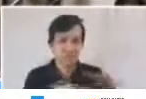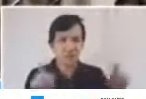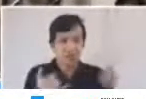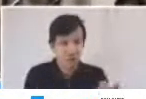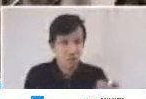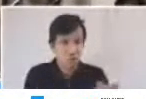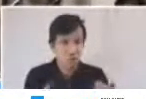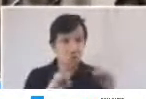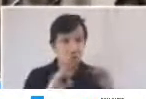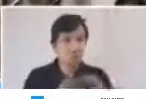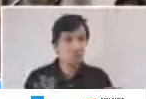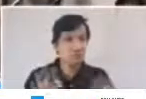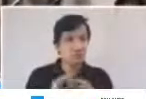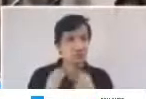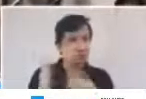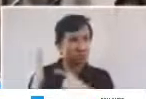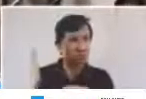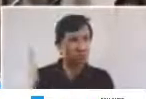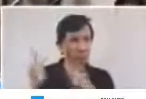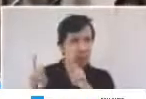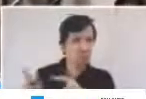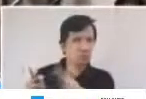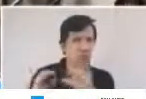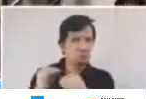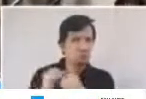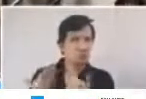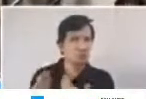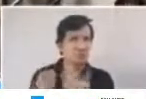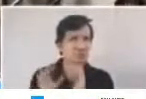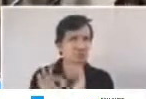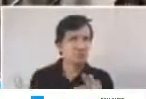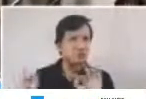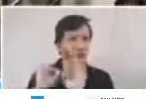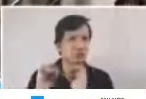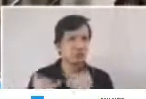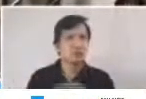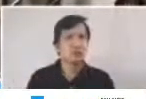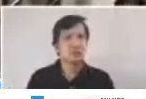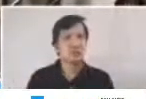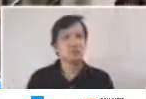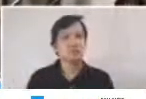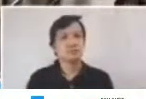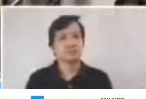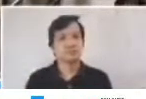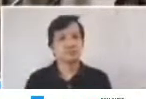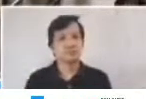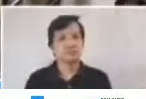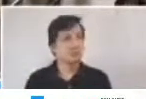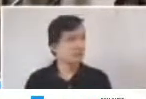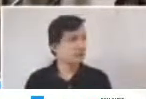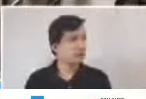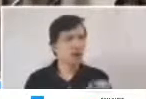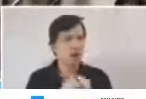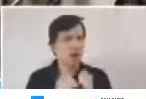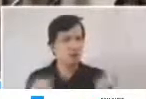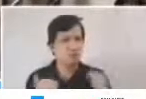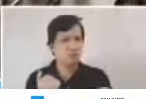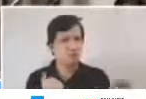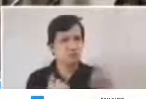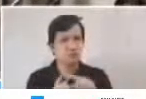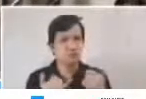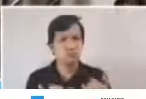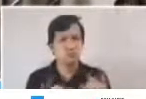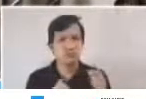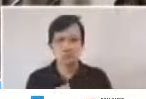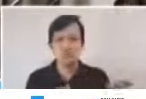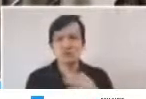and then we will see kung unreasonable po ba yung naging increase nila and then we'll take action. Itawag lang po nila sa DTI